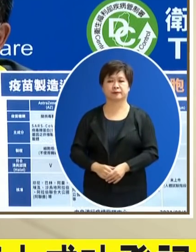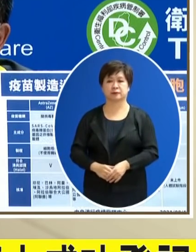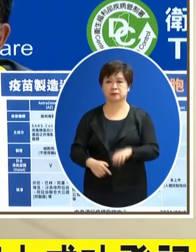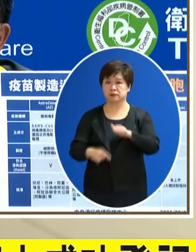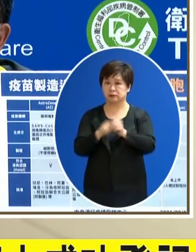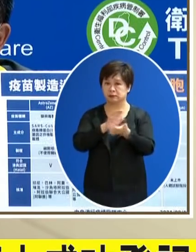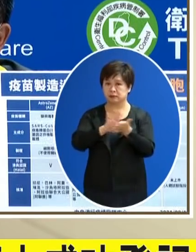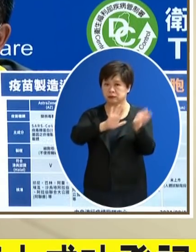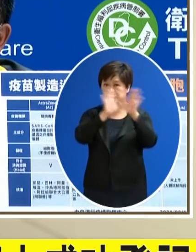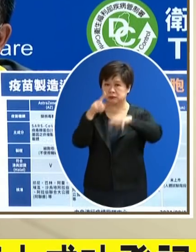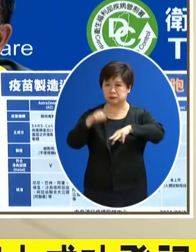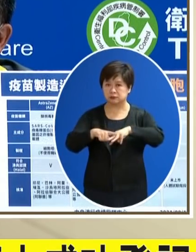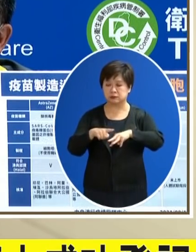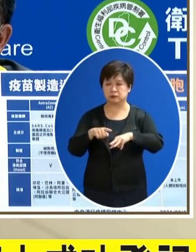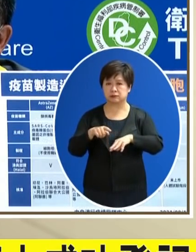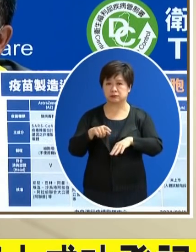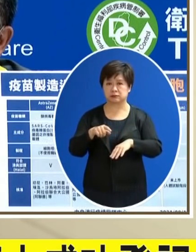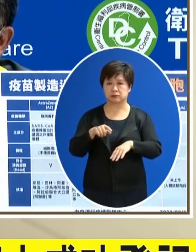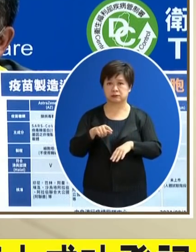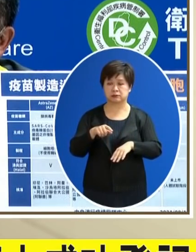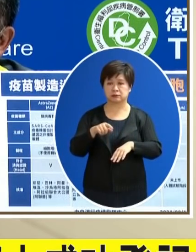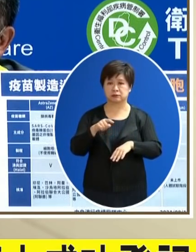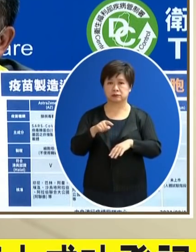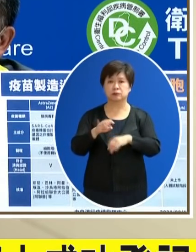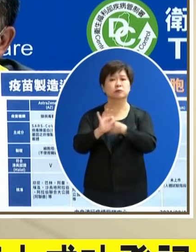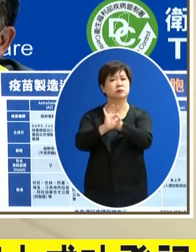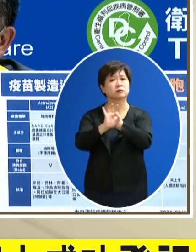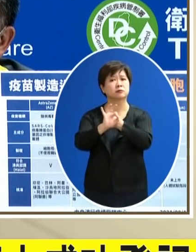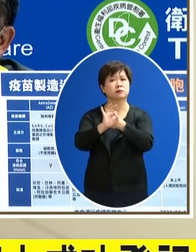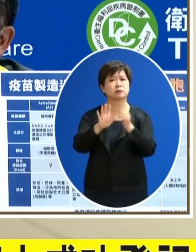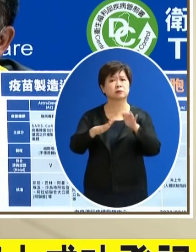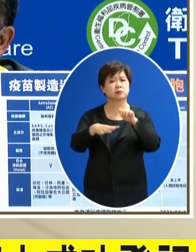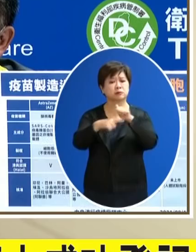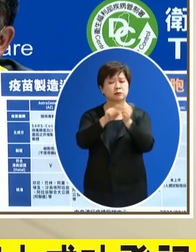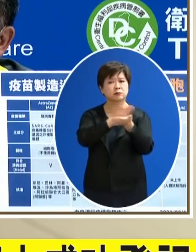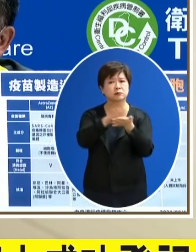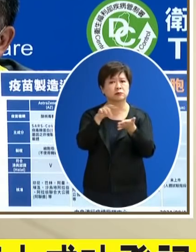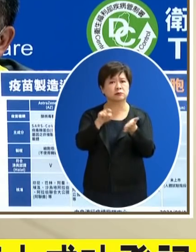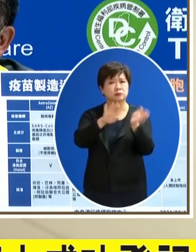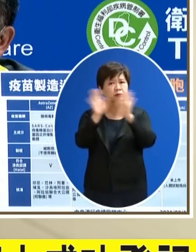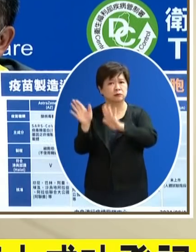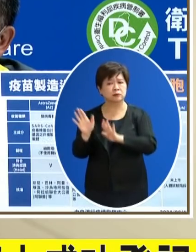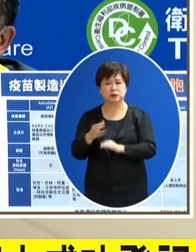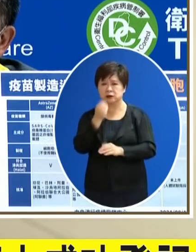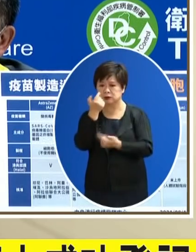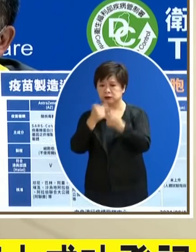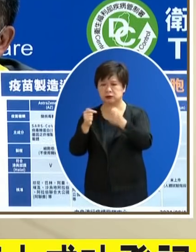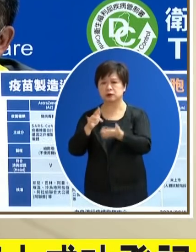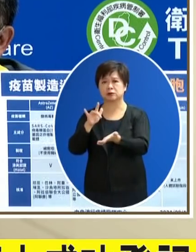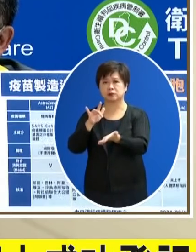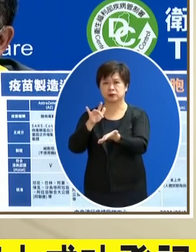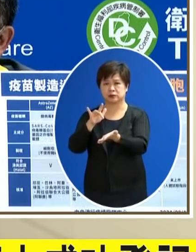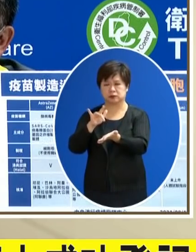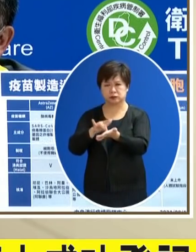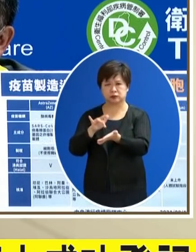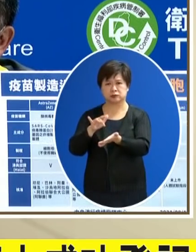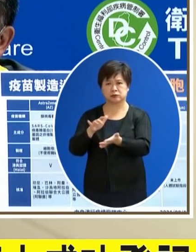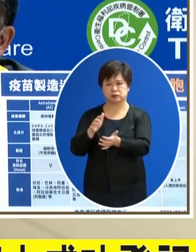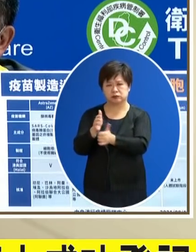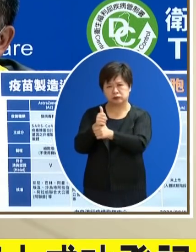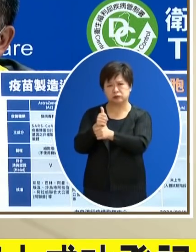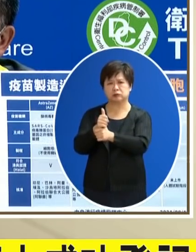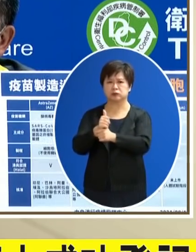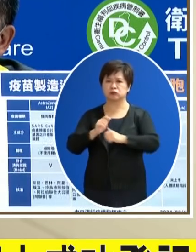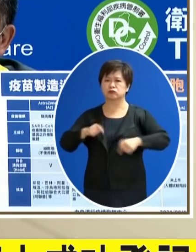清样本怎么说？ 对，就是他在测这个血清的时候，是食药署做随机的选择，还是说